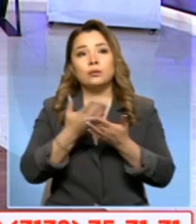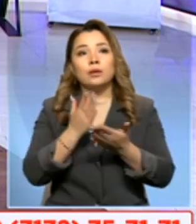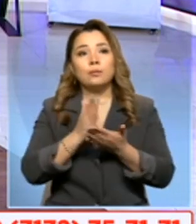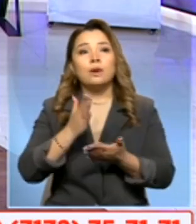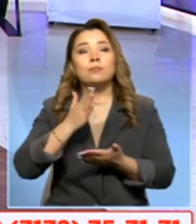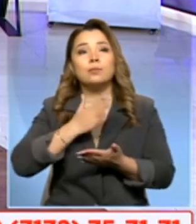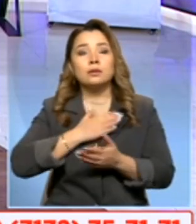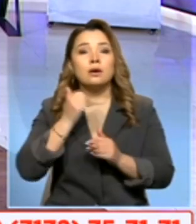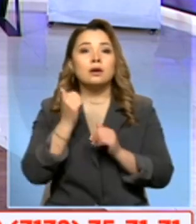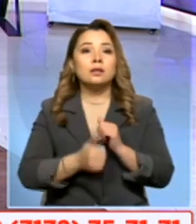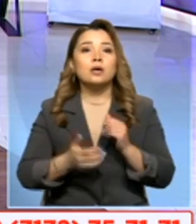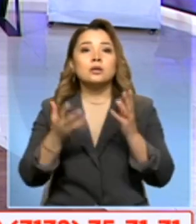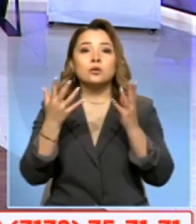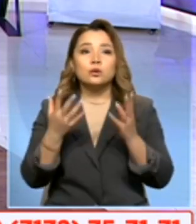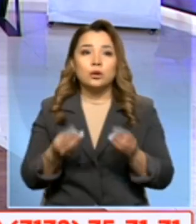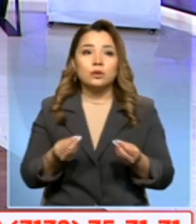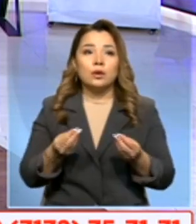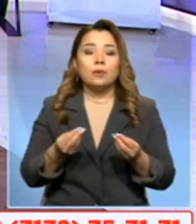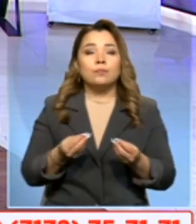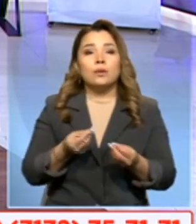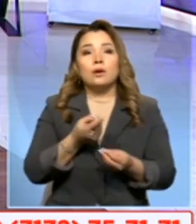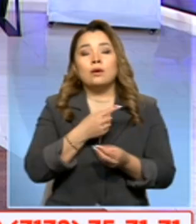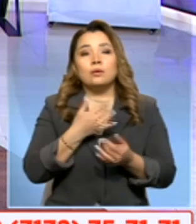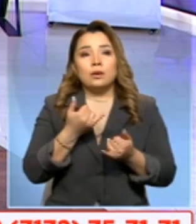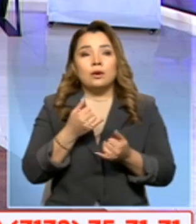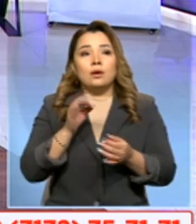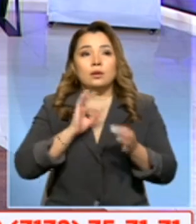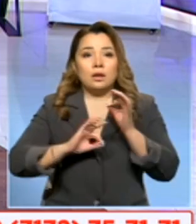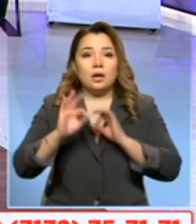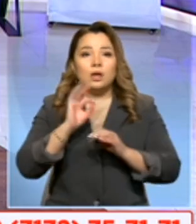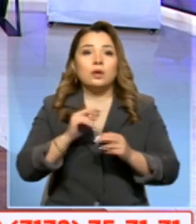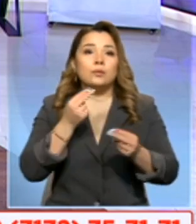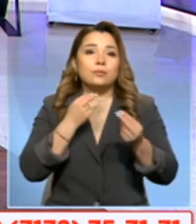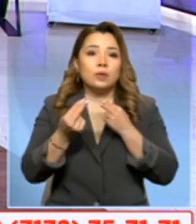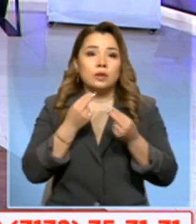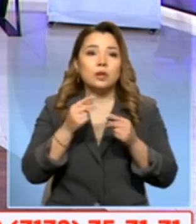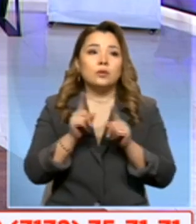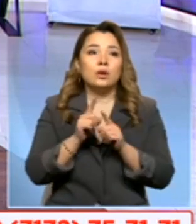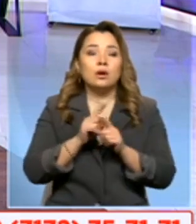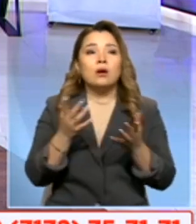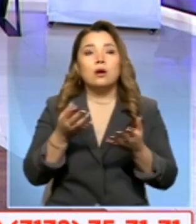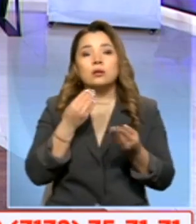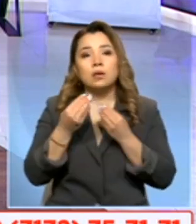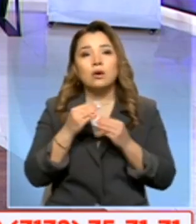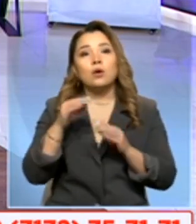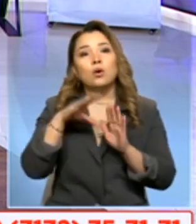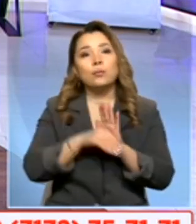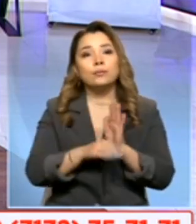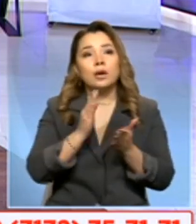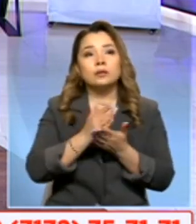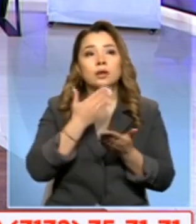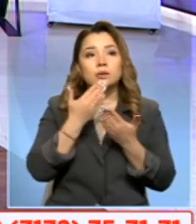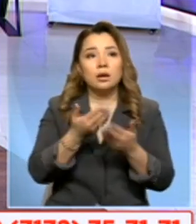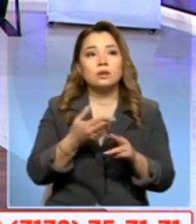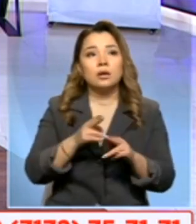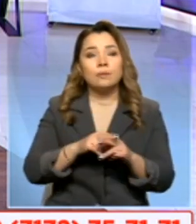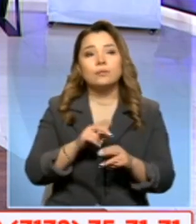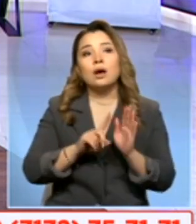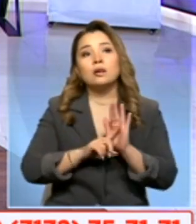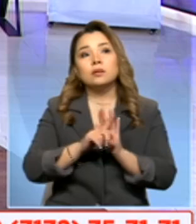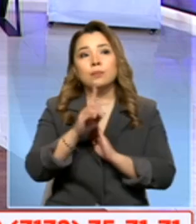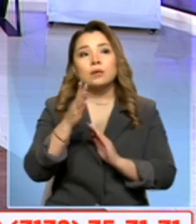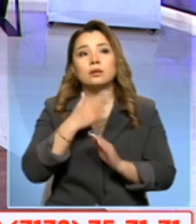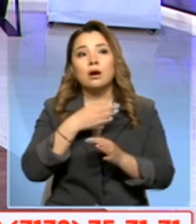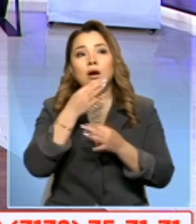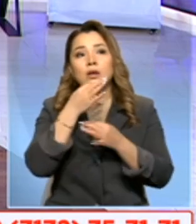біз күнделікті профилактикалық дозада йодты тағамнан алуымыз керек. Қандай тағам құрамдарында болады? Әрине, біз ең алдымен